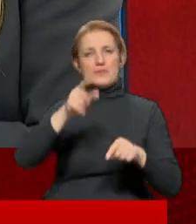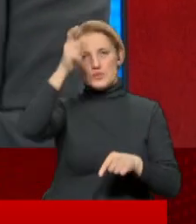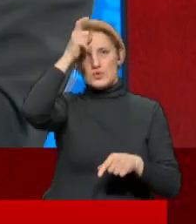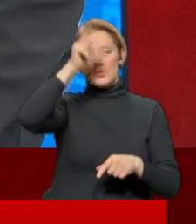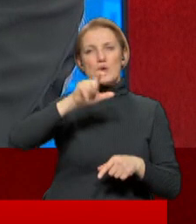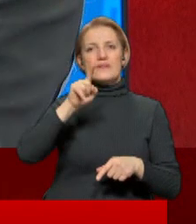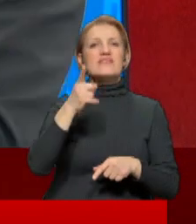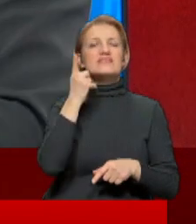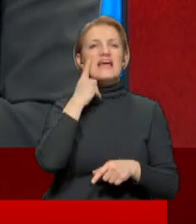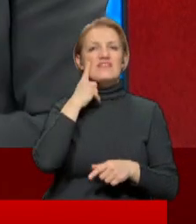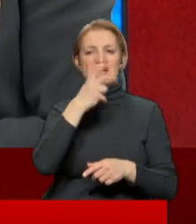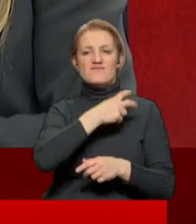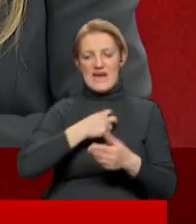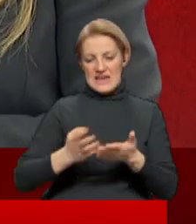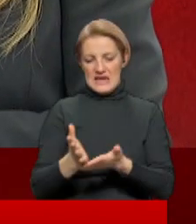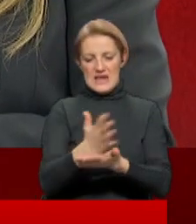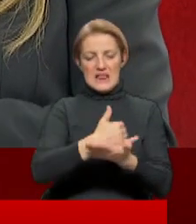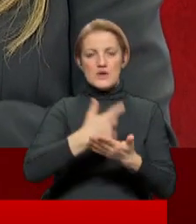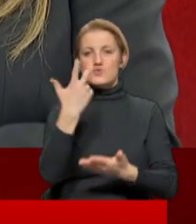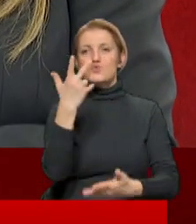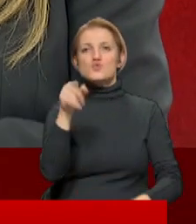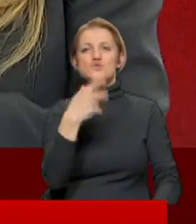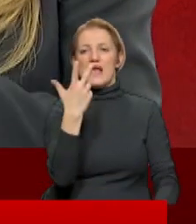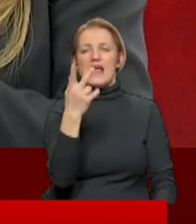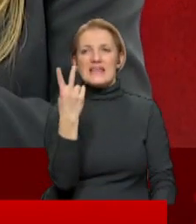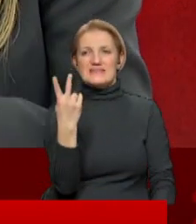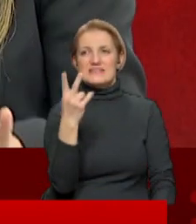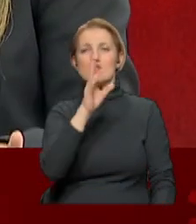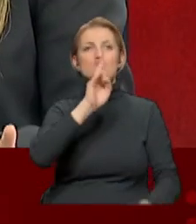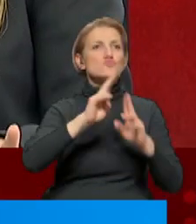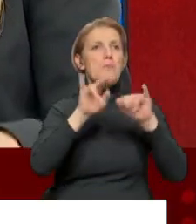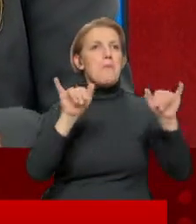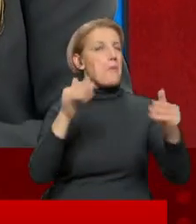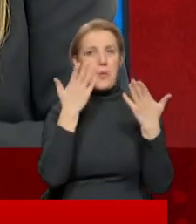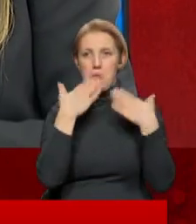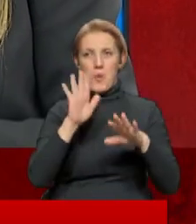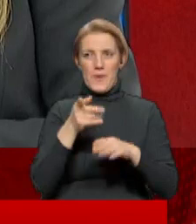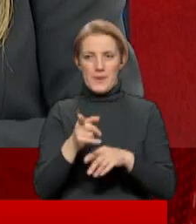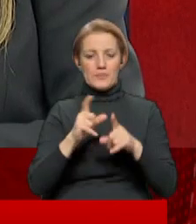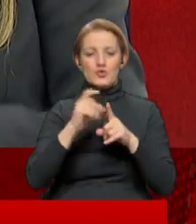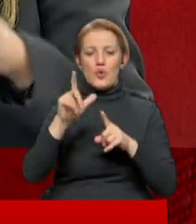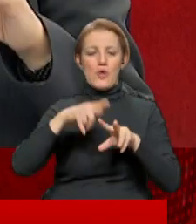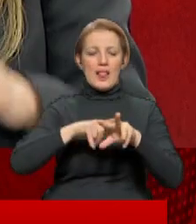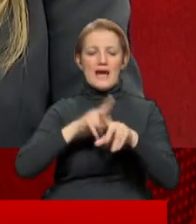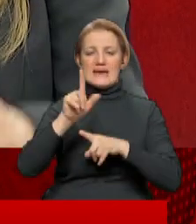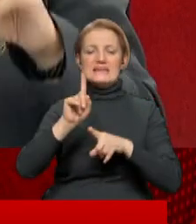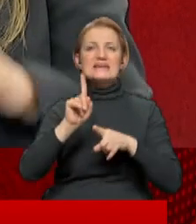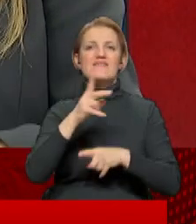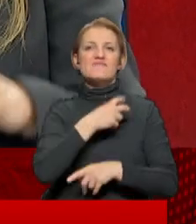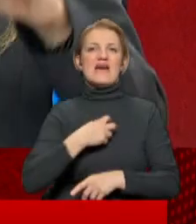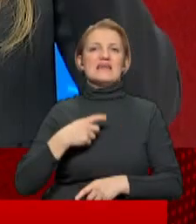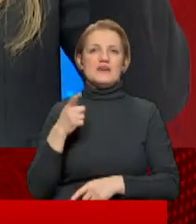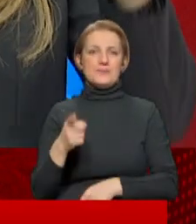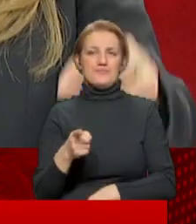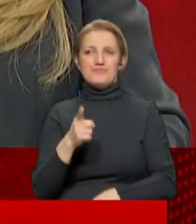Türkiye'de devletin vergi gelirlerinin 2/3'ü, dünyanın hiçbir ülkesinde böyle bir şey yok, dolaylı vergi. Yani hakikaten